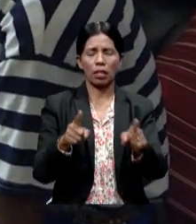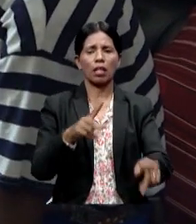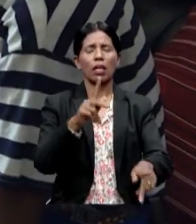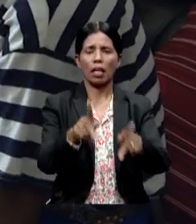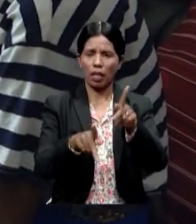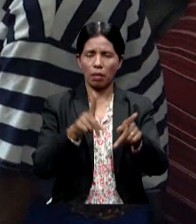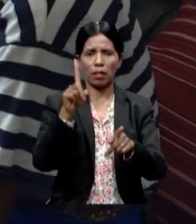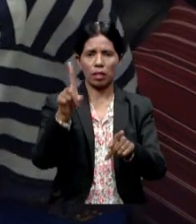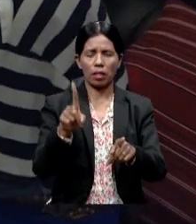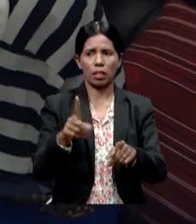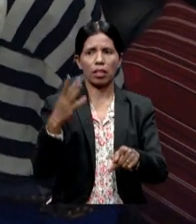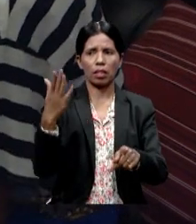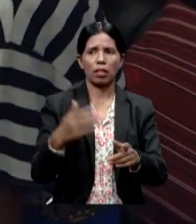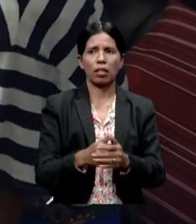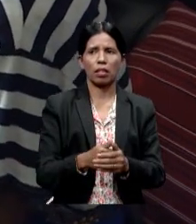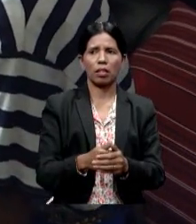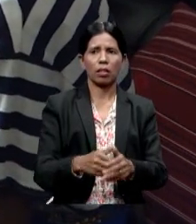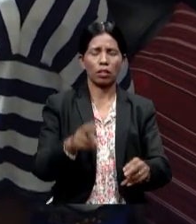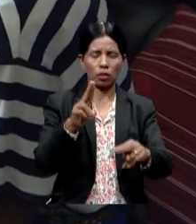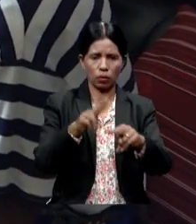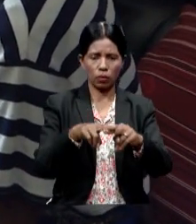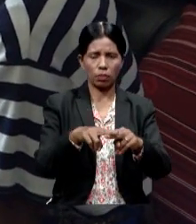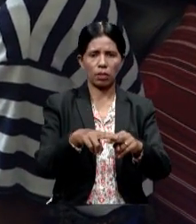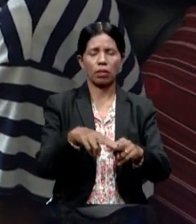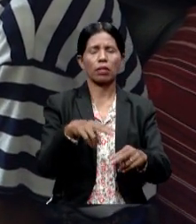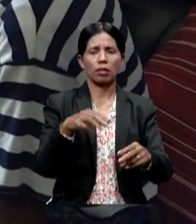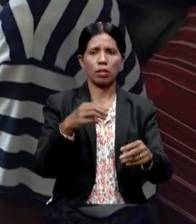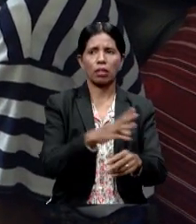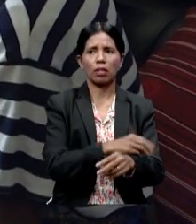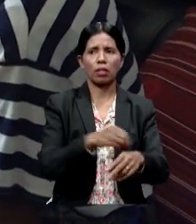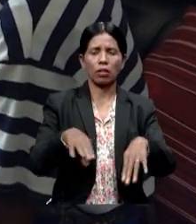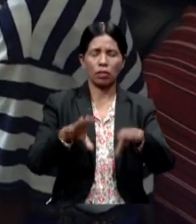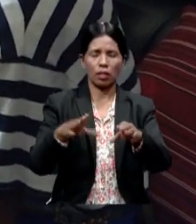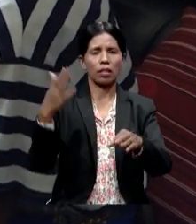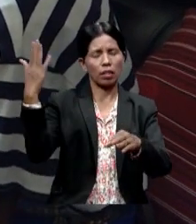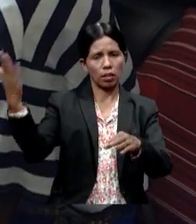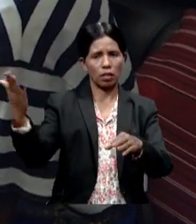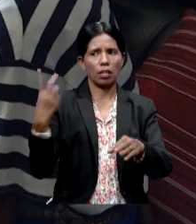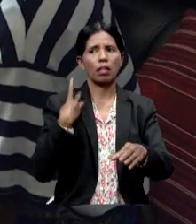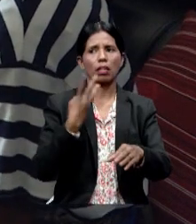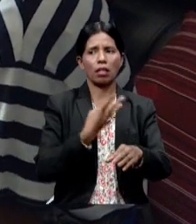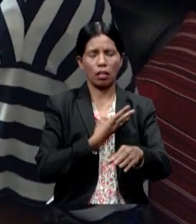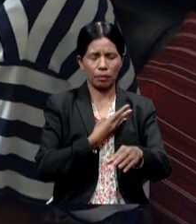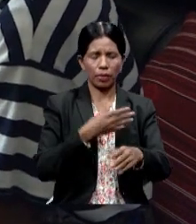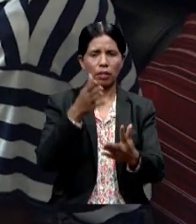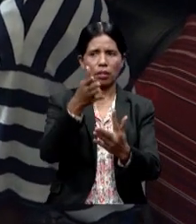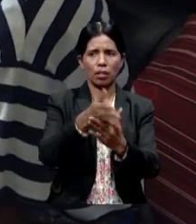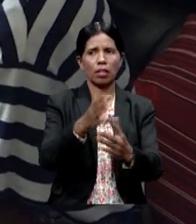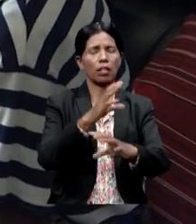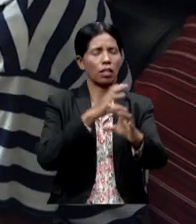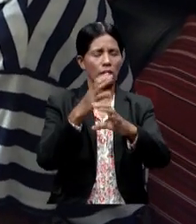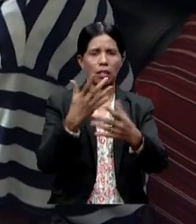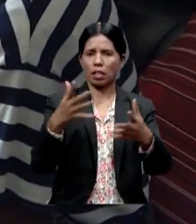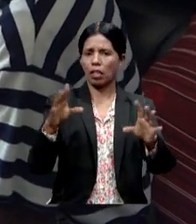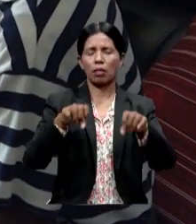dia be, ia saya mai tur fan dia, emai dia liur ni fan dia, amir dia fan ni larang kereta lah ya motor